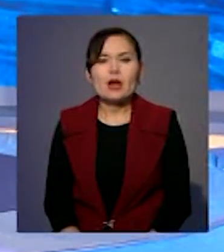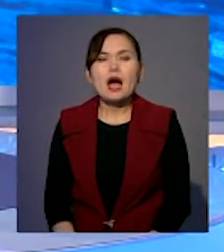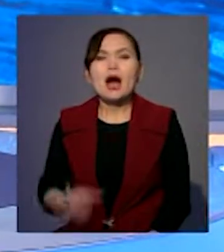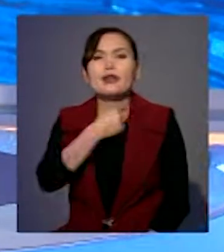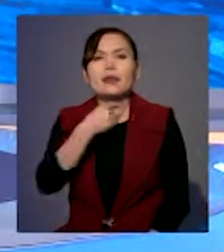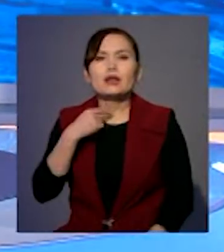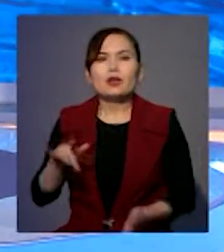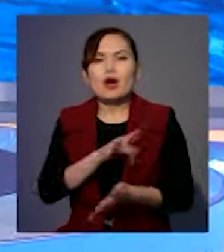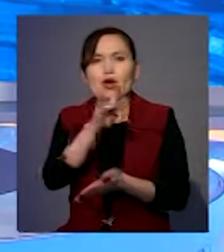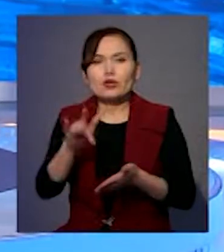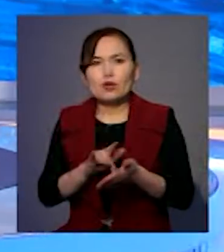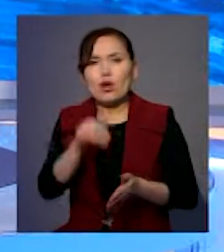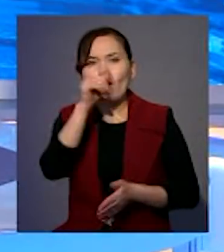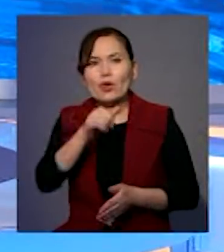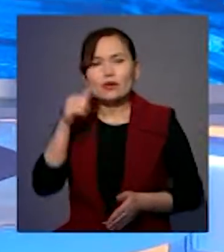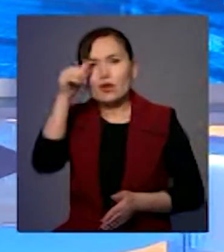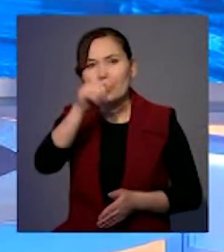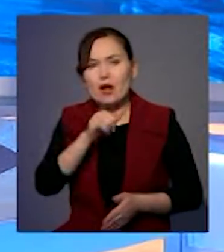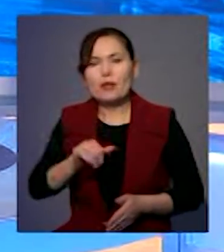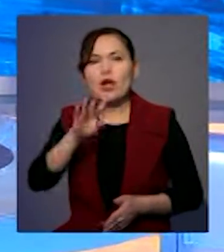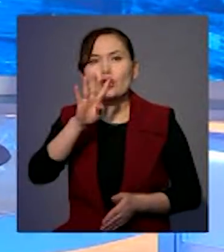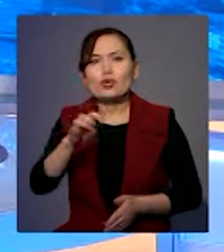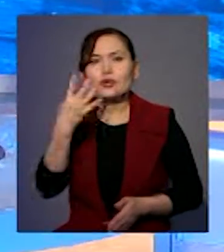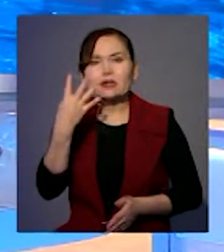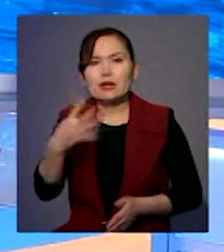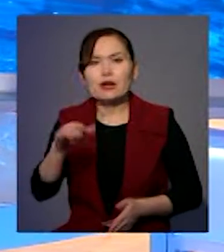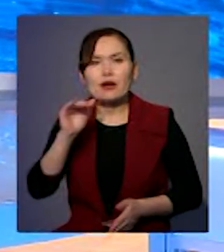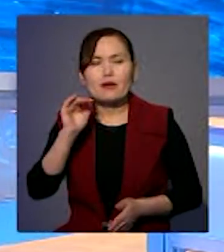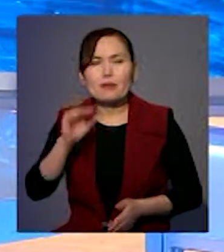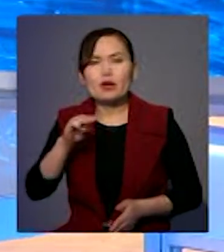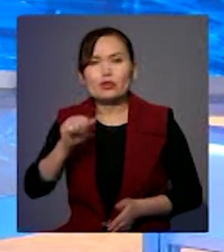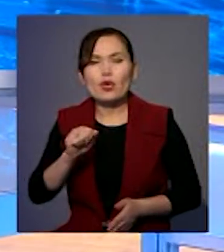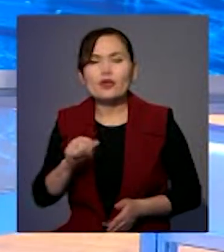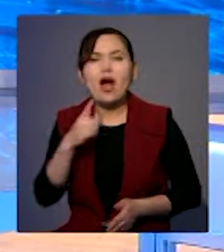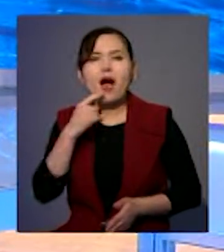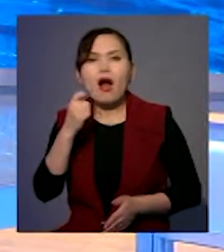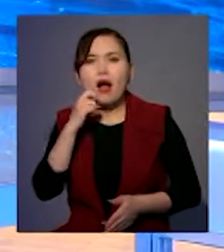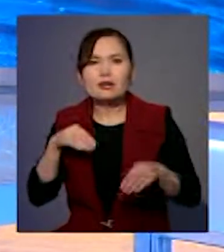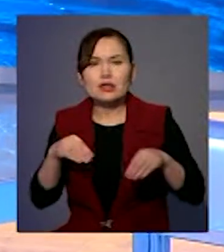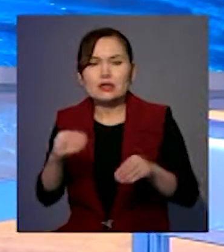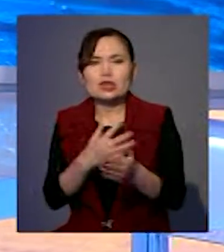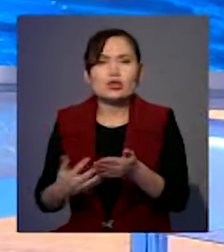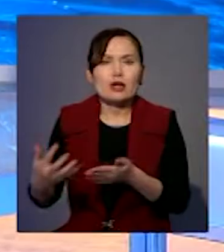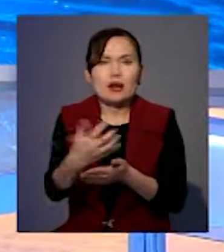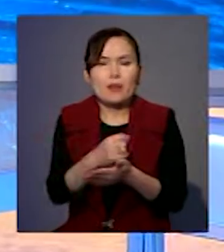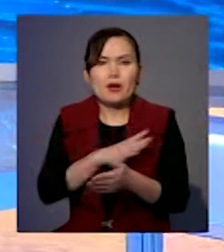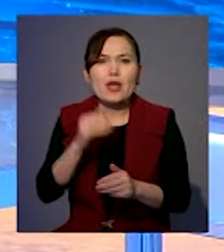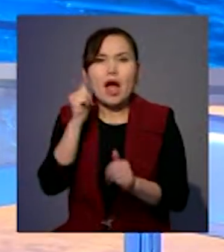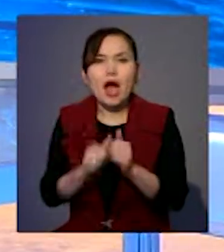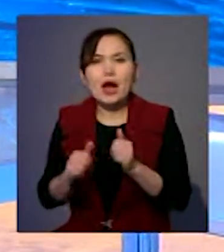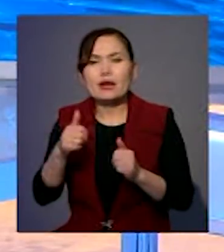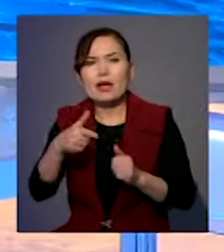Жетісу жерінде өткен жылы 440 мың тоннадан астам қант қызылшасы жиналды. Шаруалар орта есеппен әр